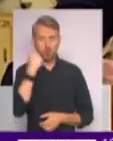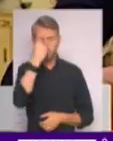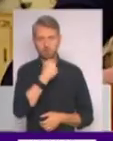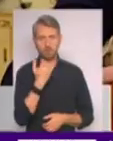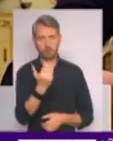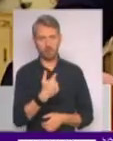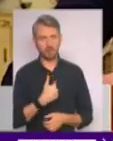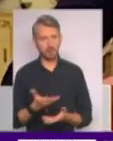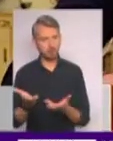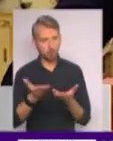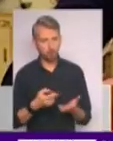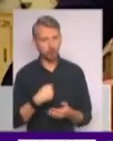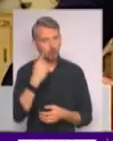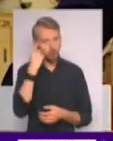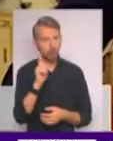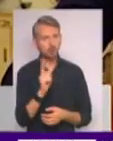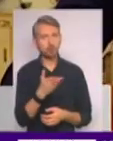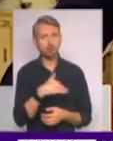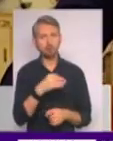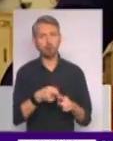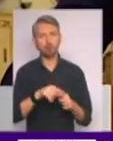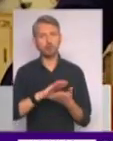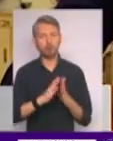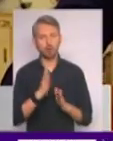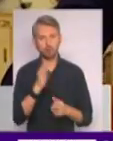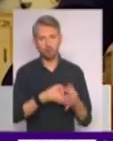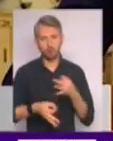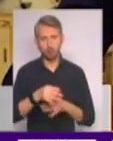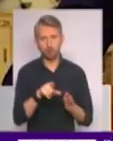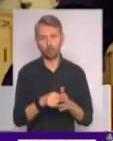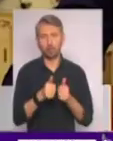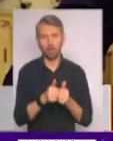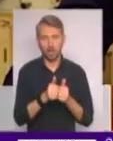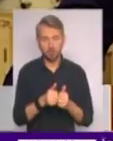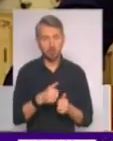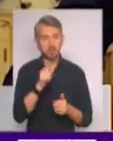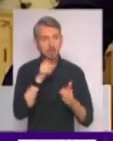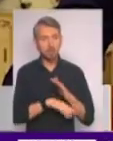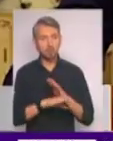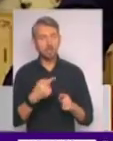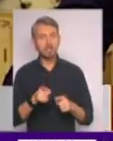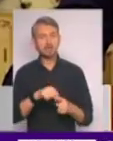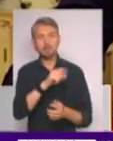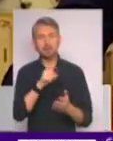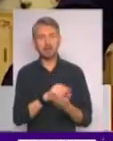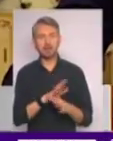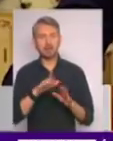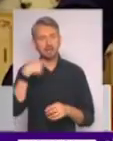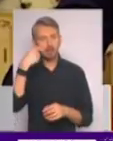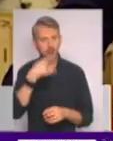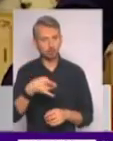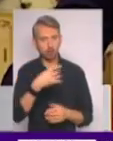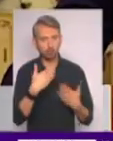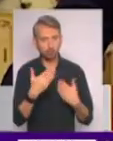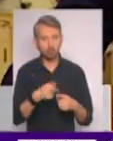я запрошую. Я думаю, що ми про цю ситуацію проговоримо з колегами. Ви не повірите, що це питання, воно не тільки Дарницького району